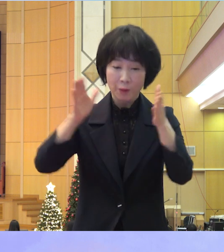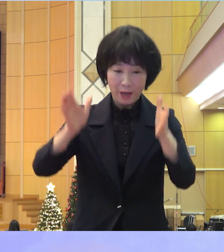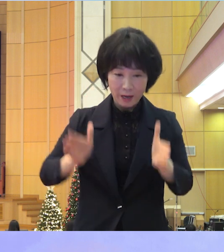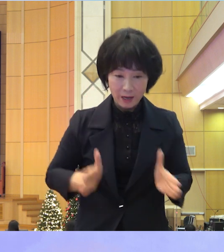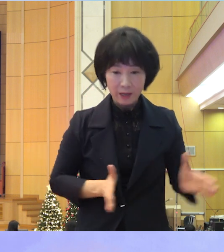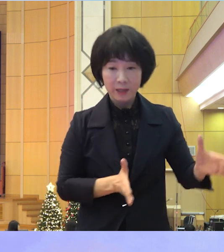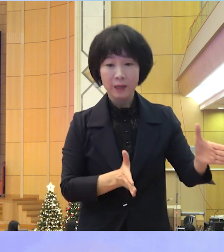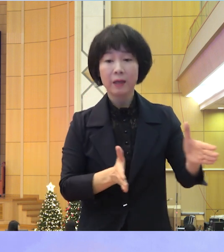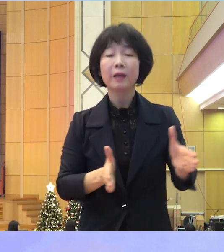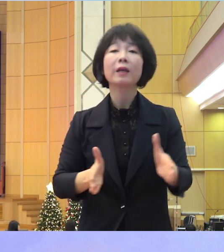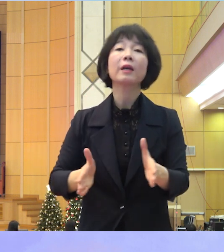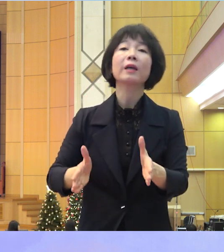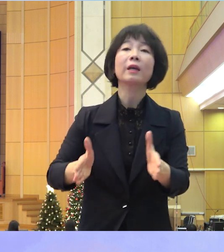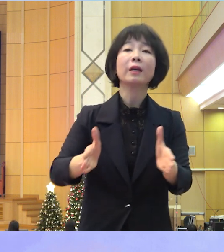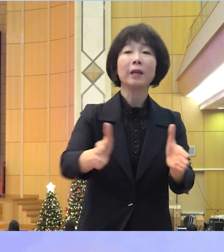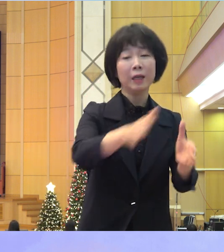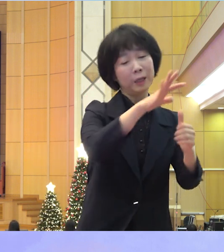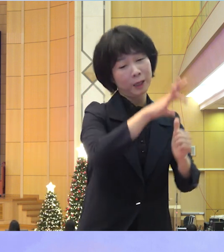죽음의